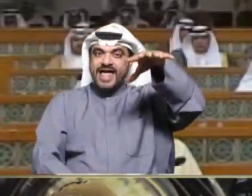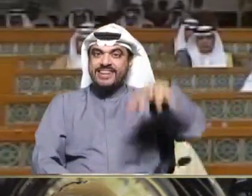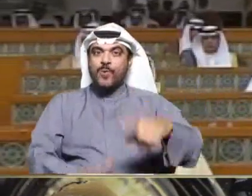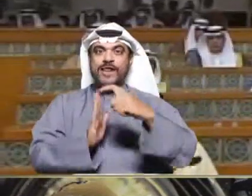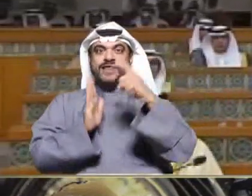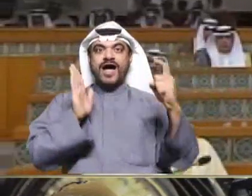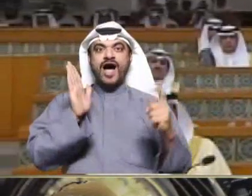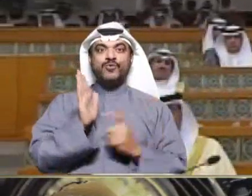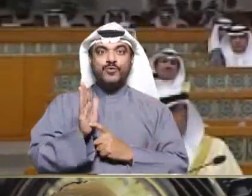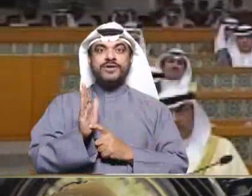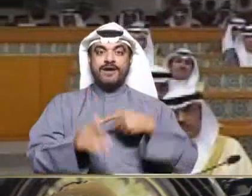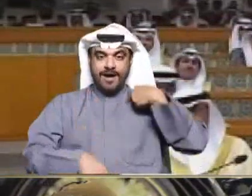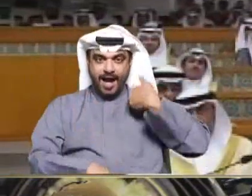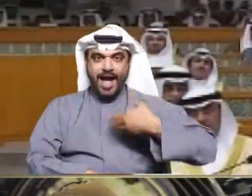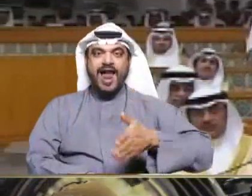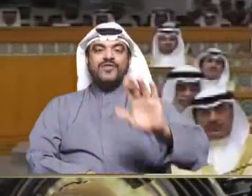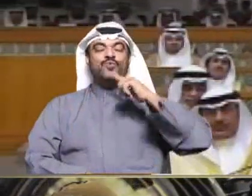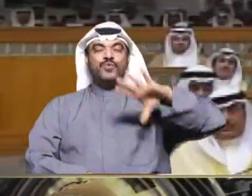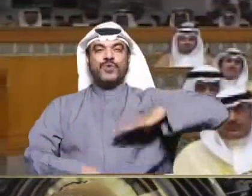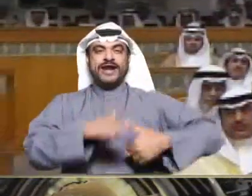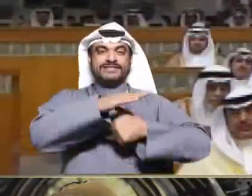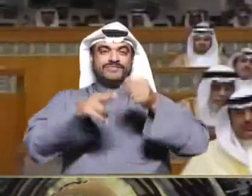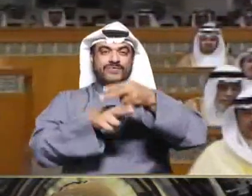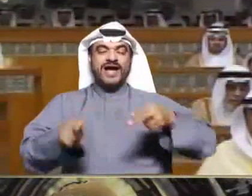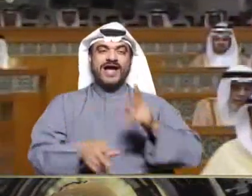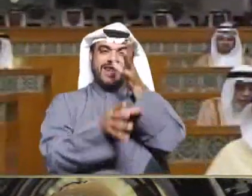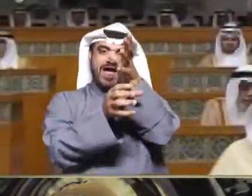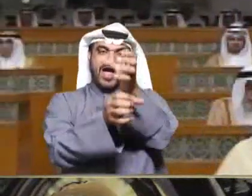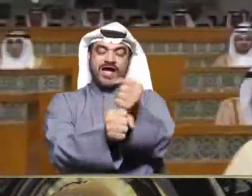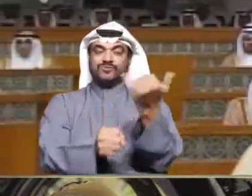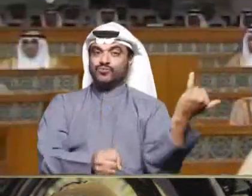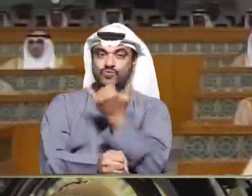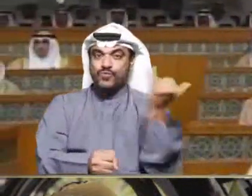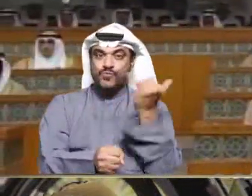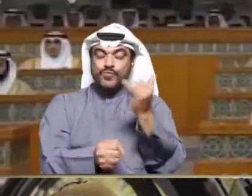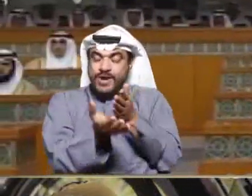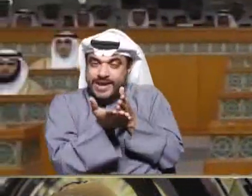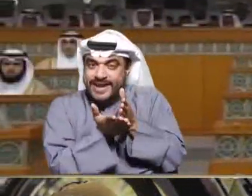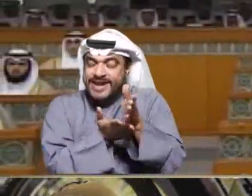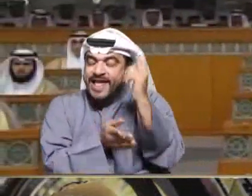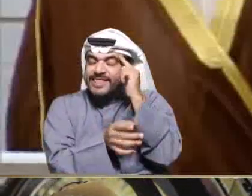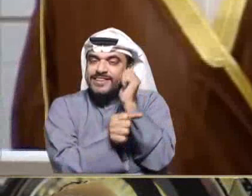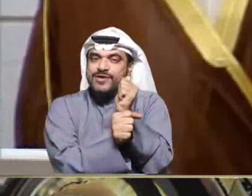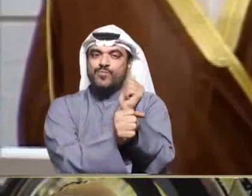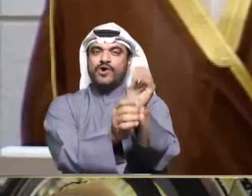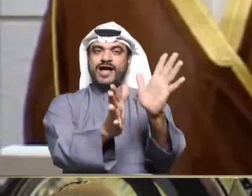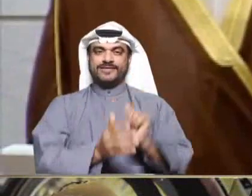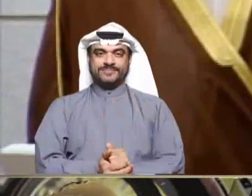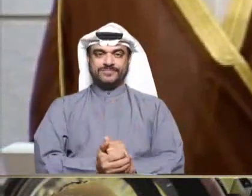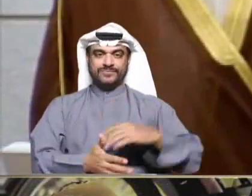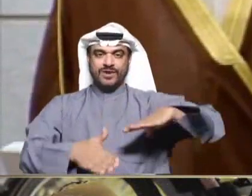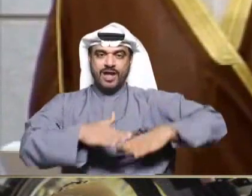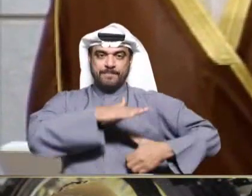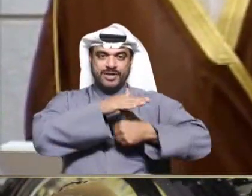ما يتضمنه دائما النطق السامي في خطاباته من أجل الحرص على النهج الديمقراطي. حضرة